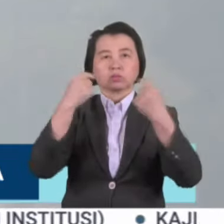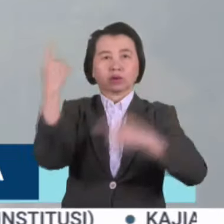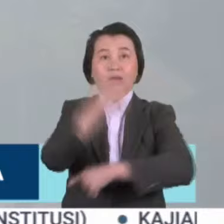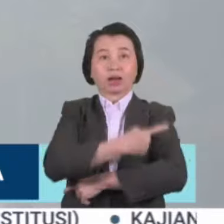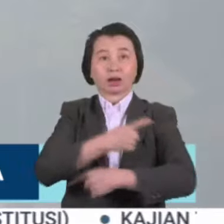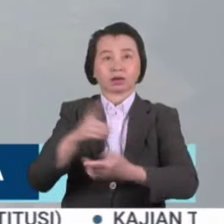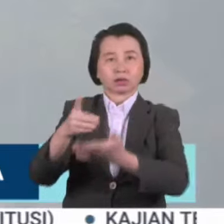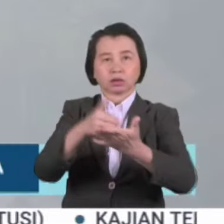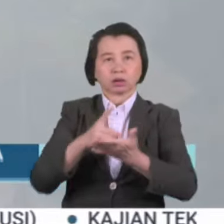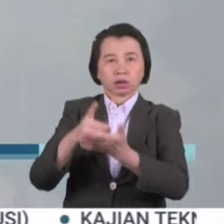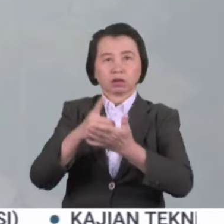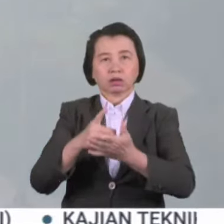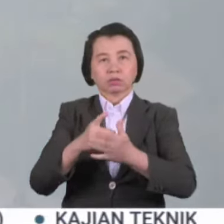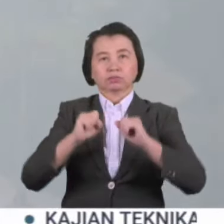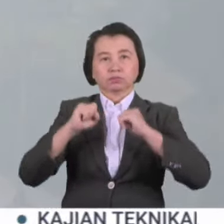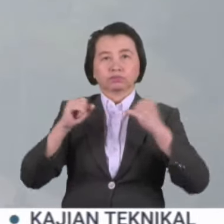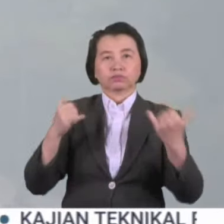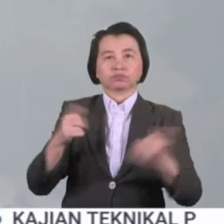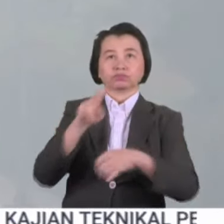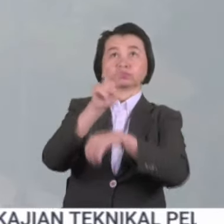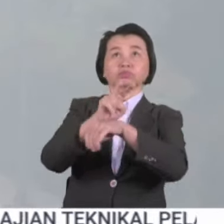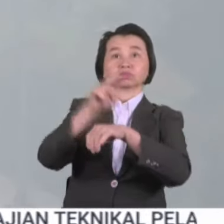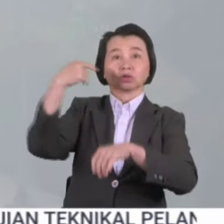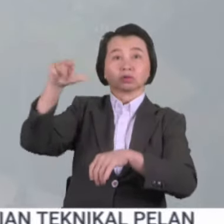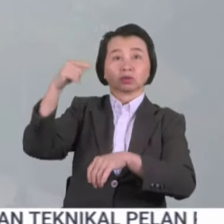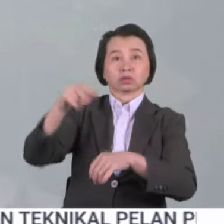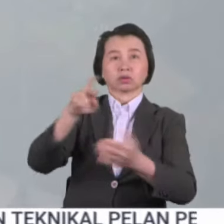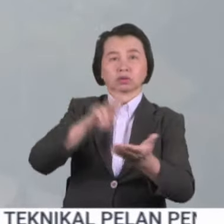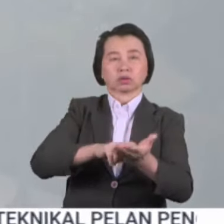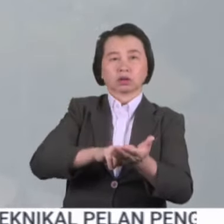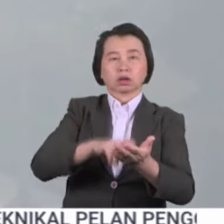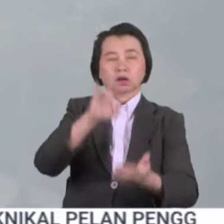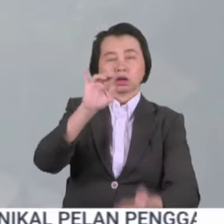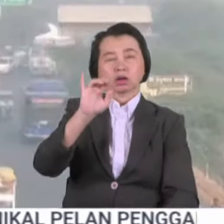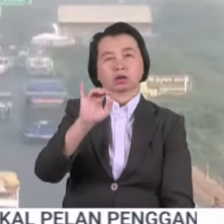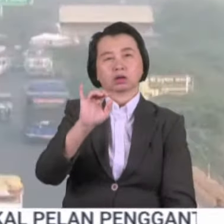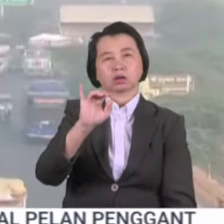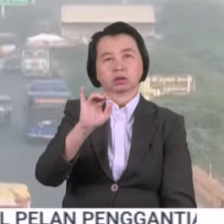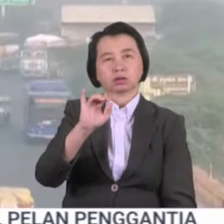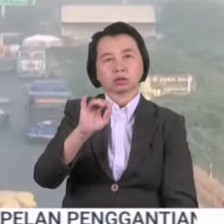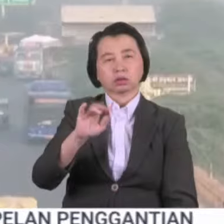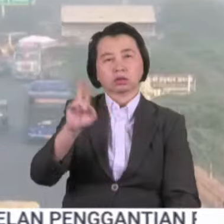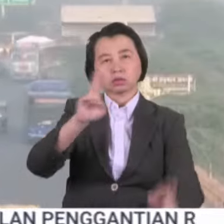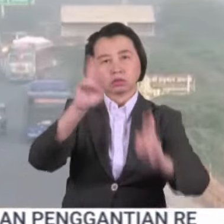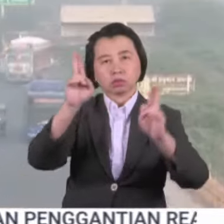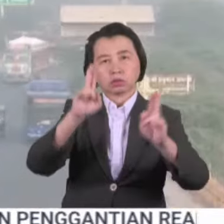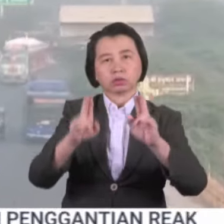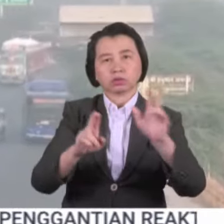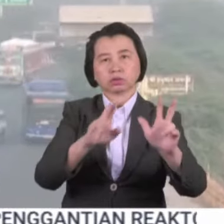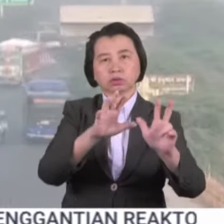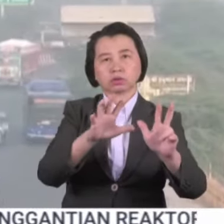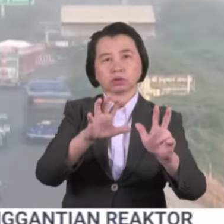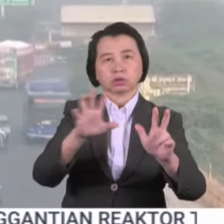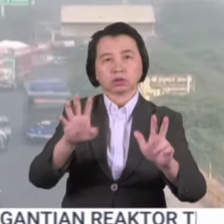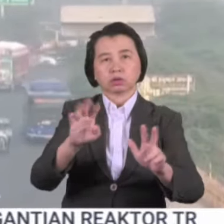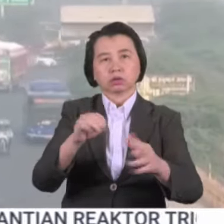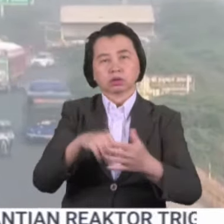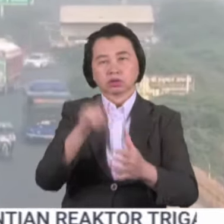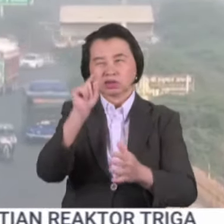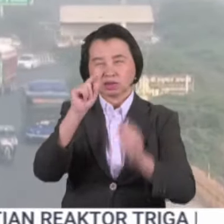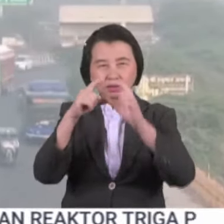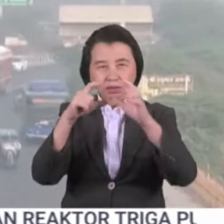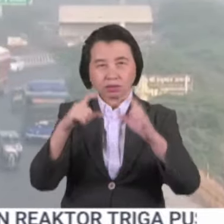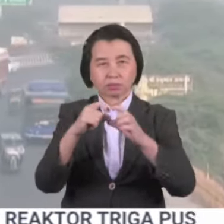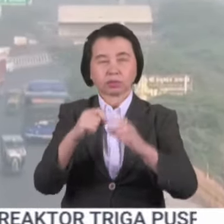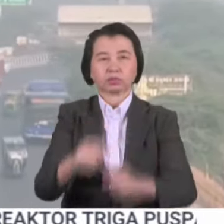Deepavali. Firma pemantau kualiti udara IQM merekodkan bacaan indeks kualiti udara ketika ini melebihi 354 mikrogram setiap meter padu.